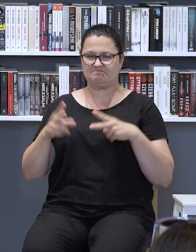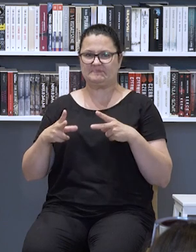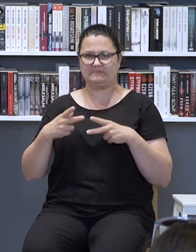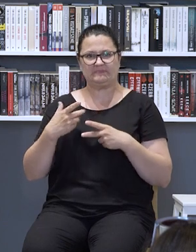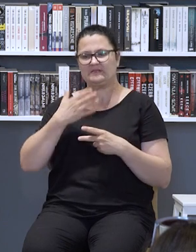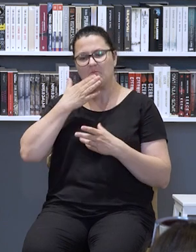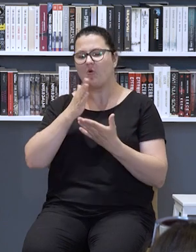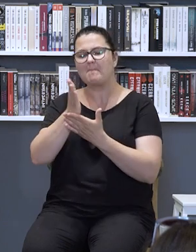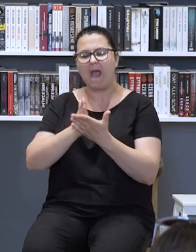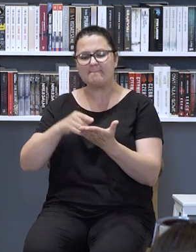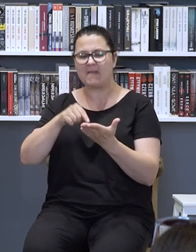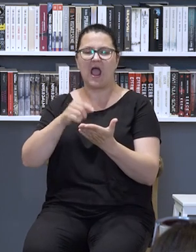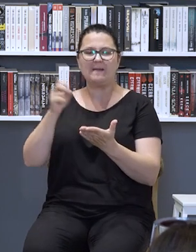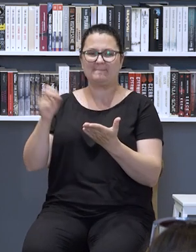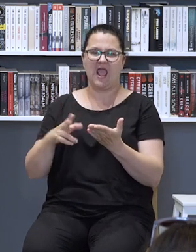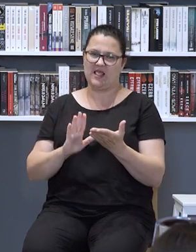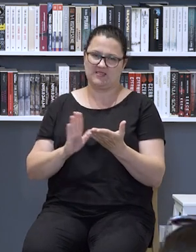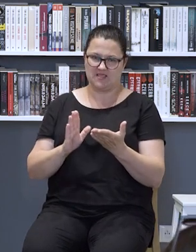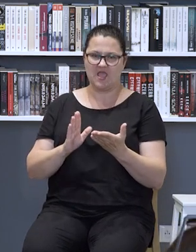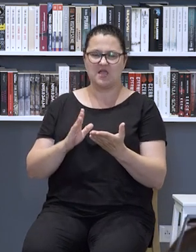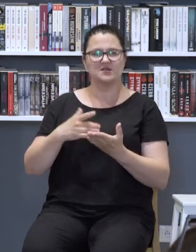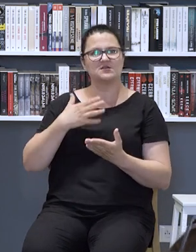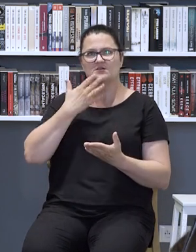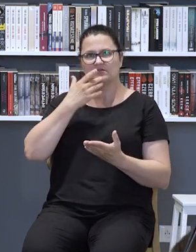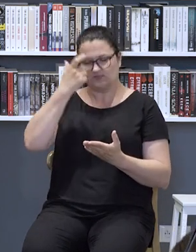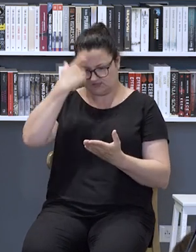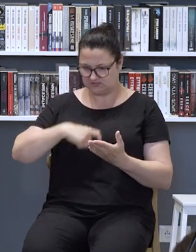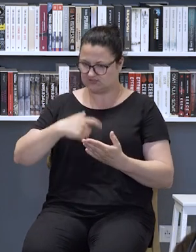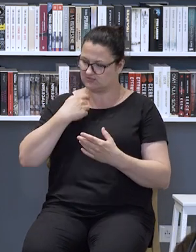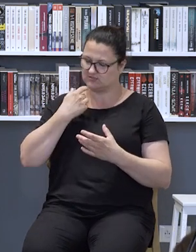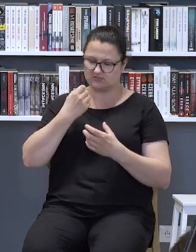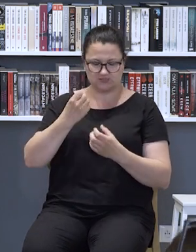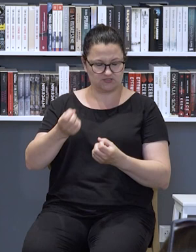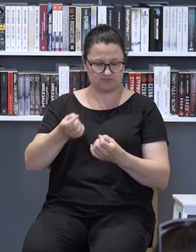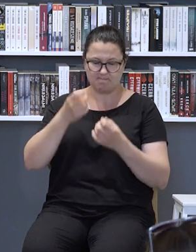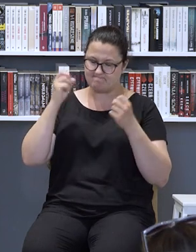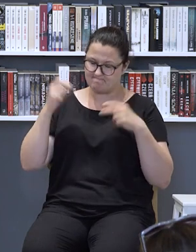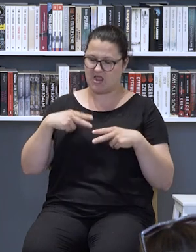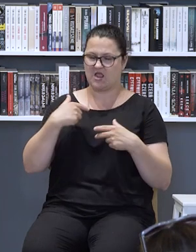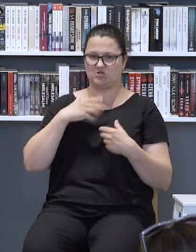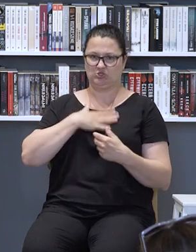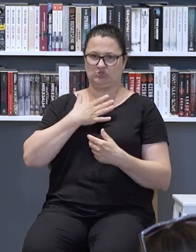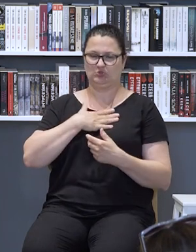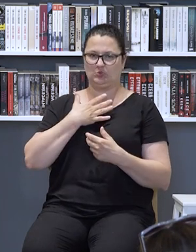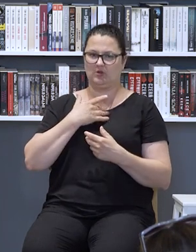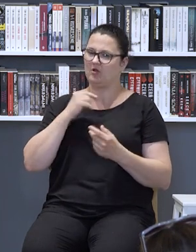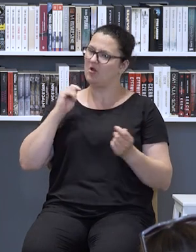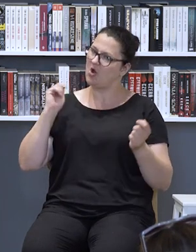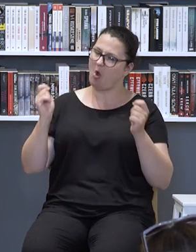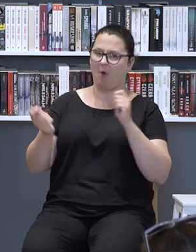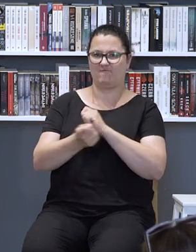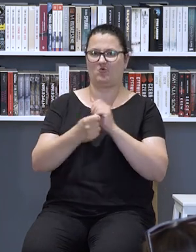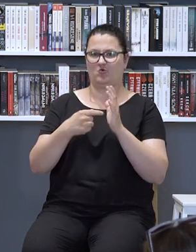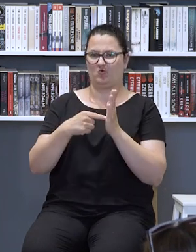tkwi w mapie i teraz. On przeklina siebie. I tutaj następuje taki odwrócony